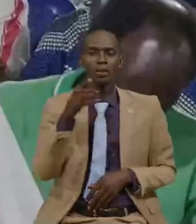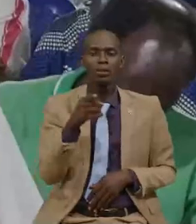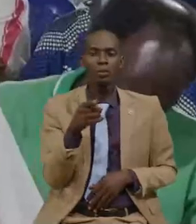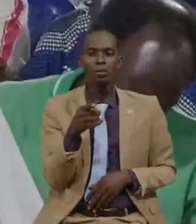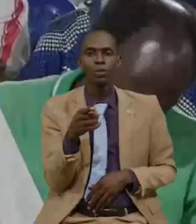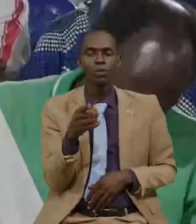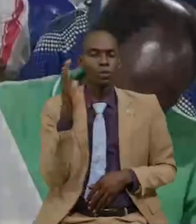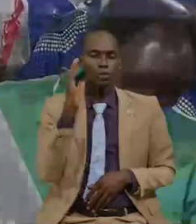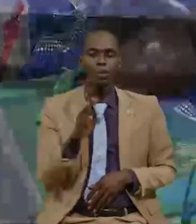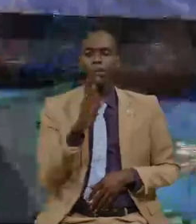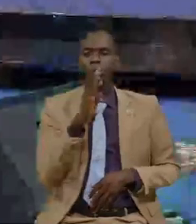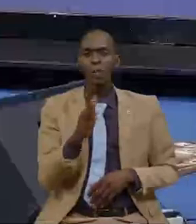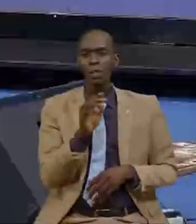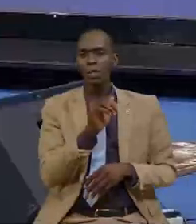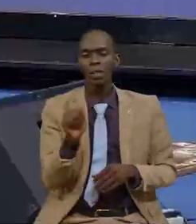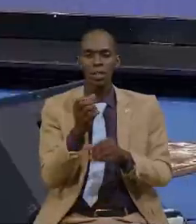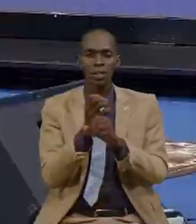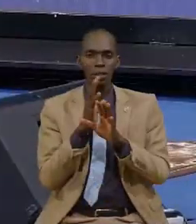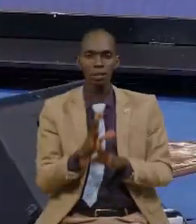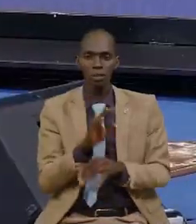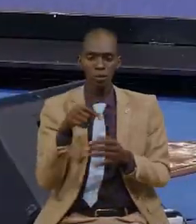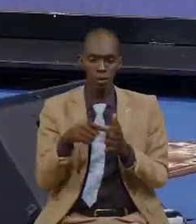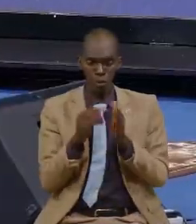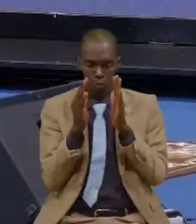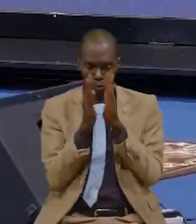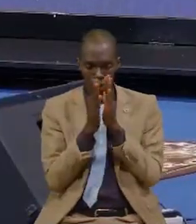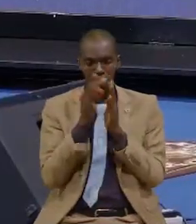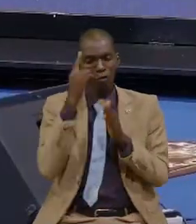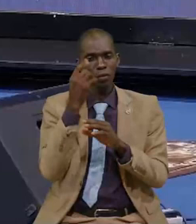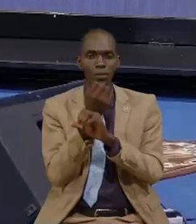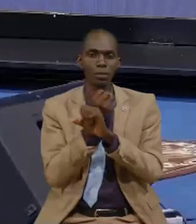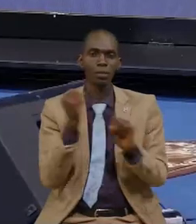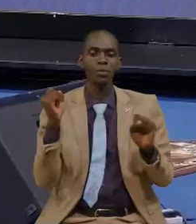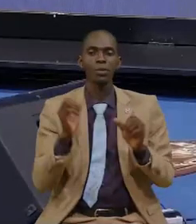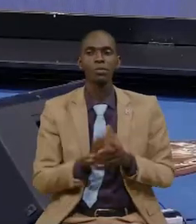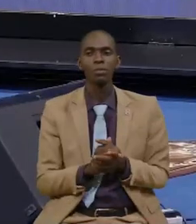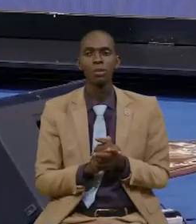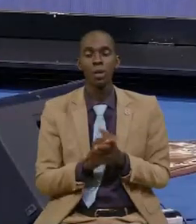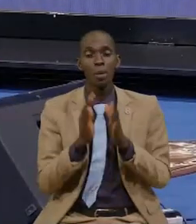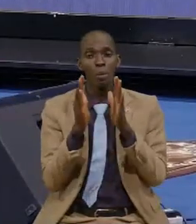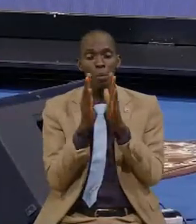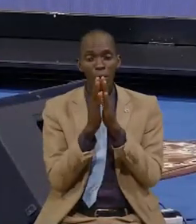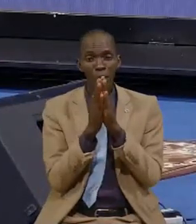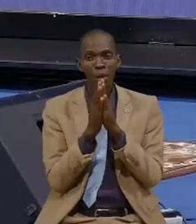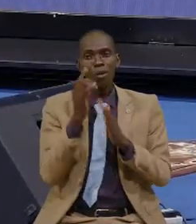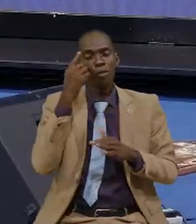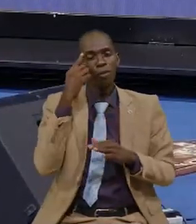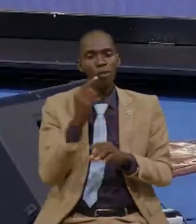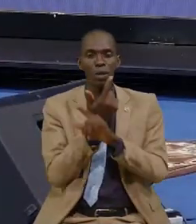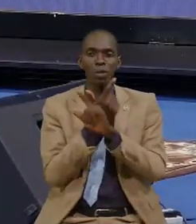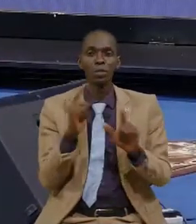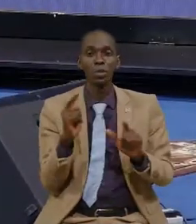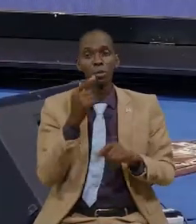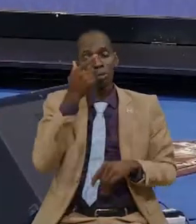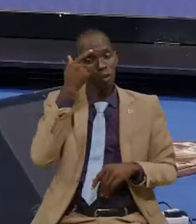qu'on reconnaisse que vous êtes là, que vous soyez bénéficiaire de cette prière pour le salut. La prière